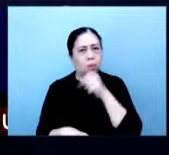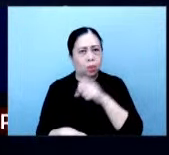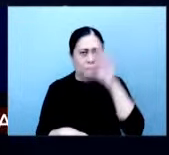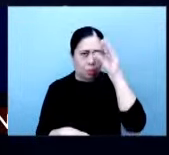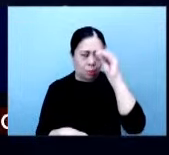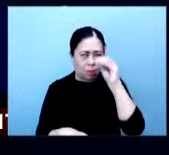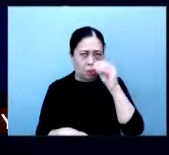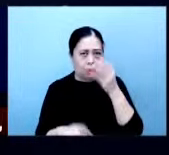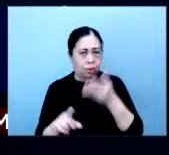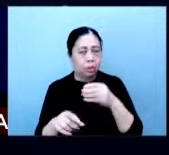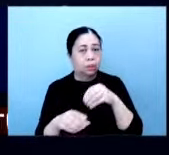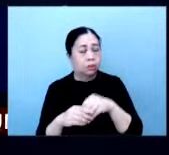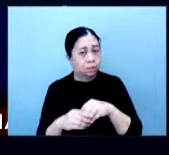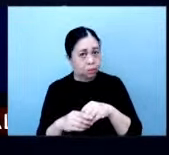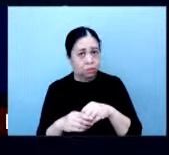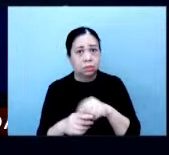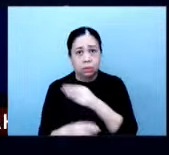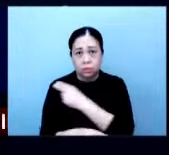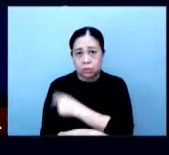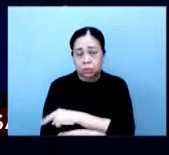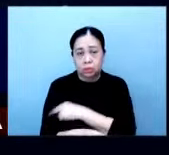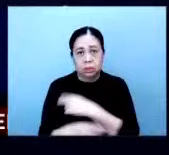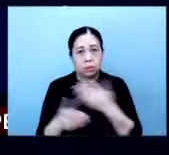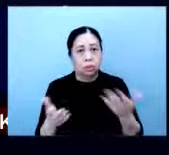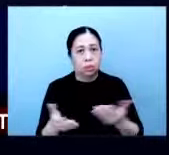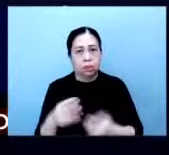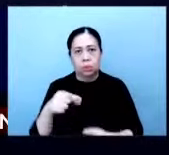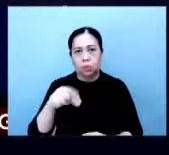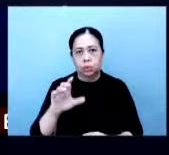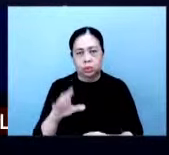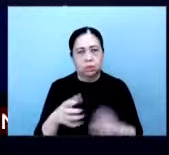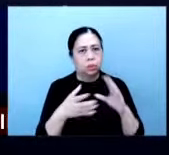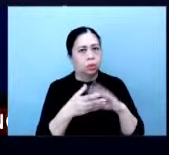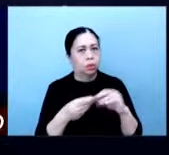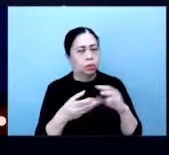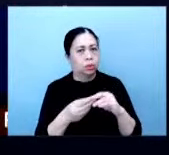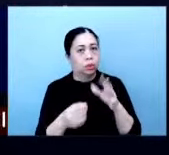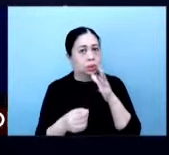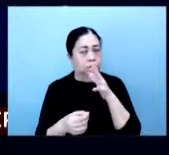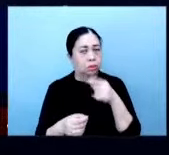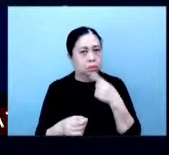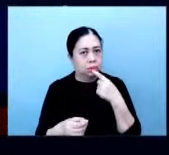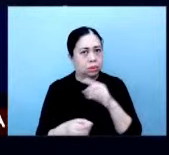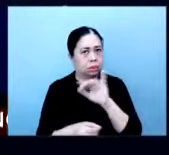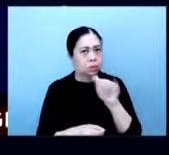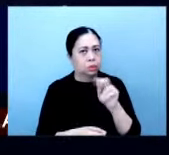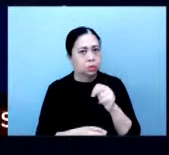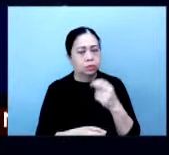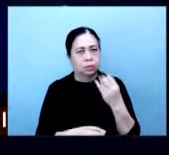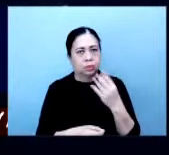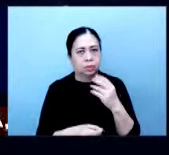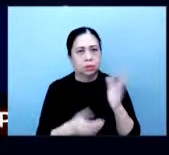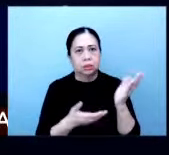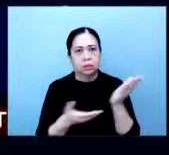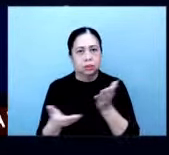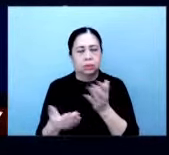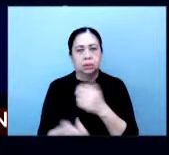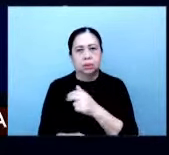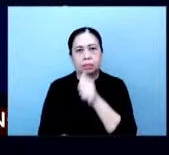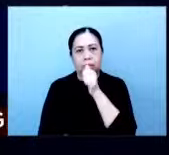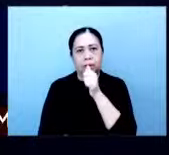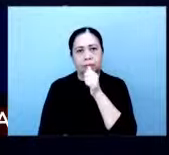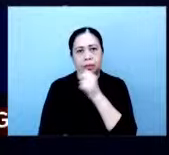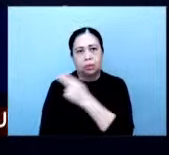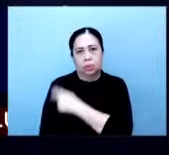ito sa loob ng isang ospital sa Quezon City kwento ng nanay ng biktima January 18 ang maadmit sa pribadong ospital ang kanyang